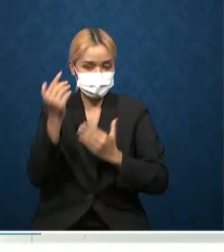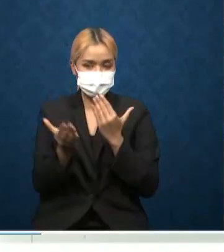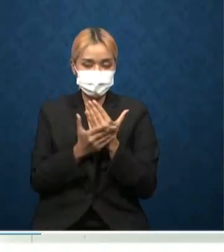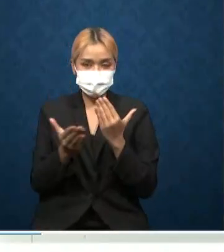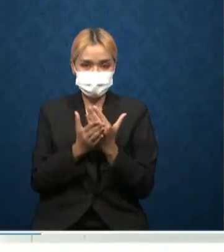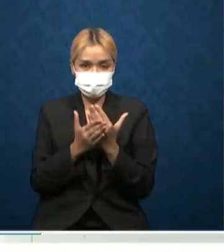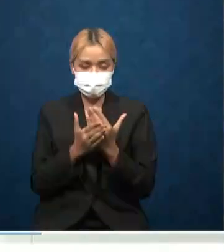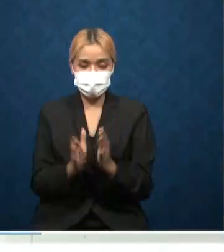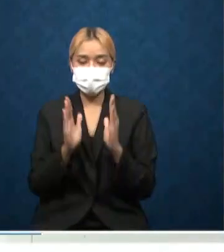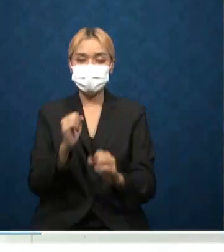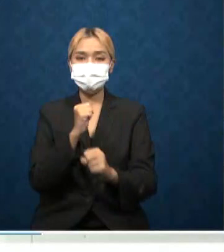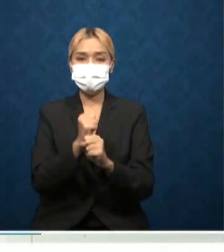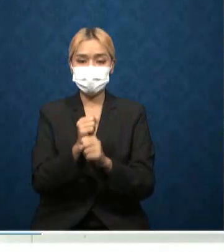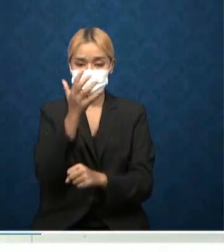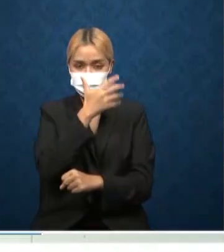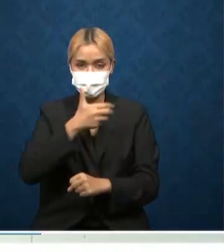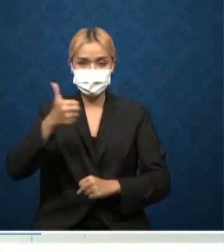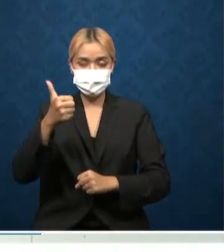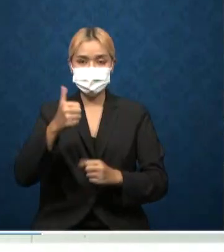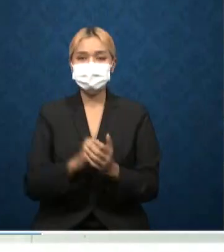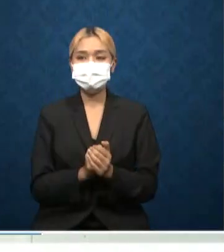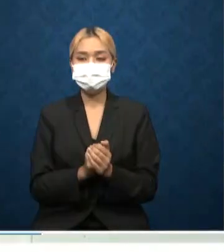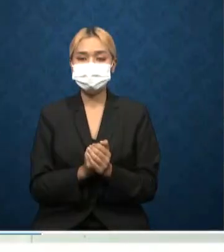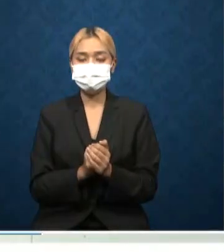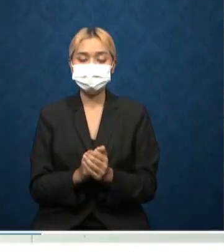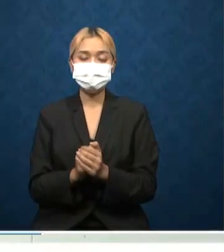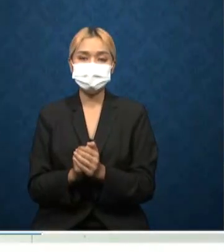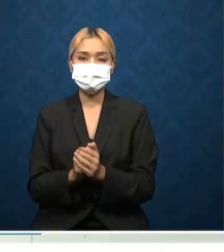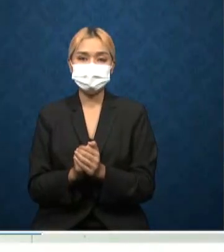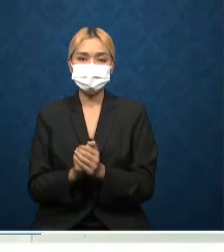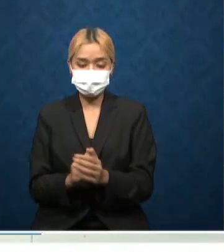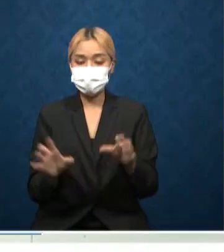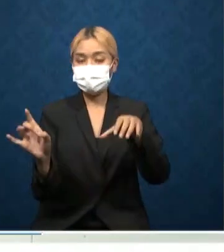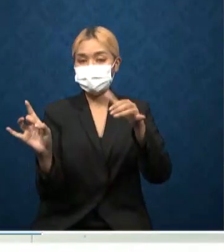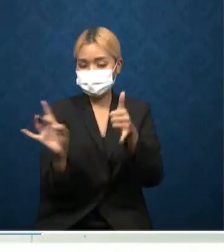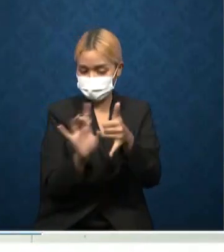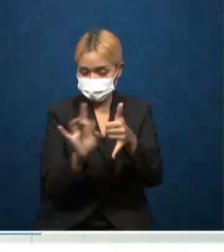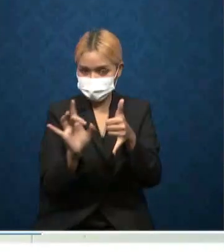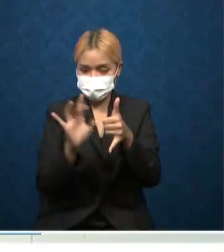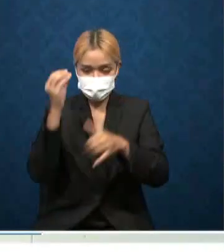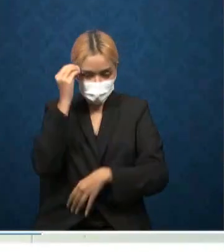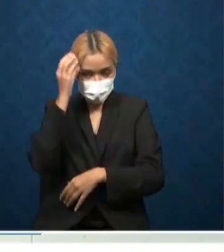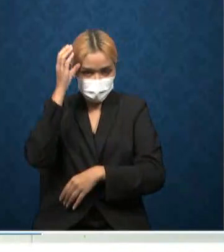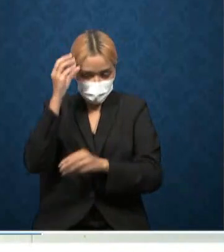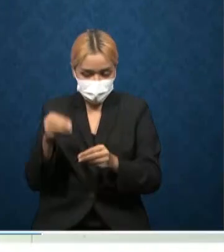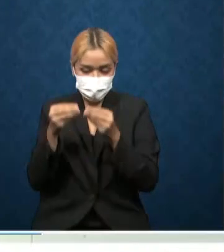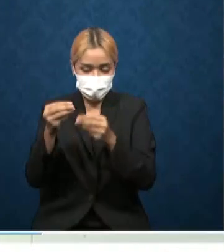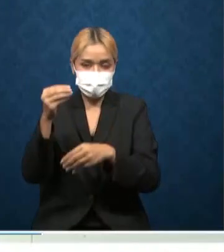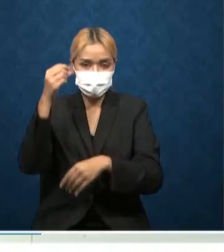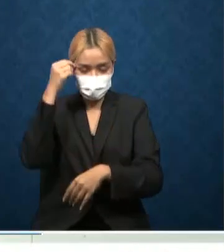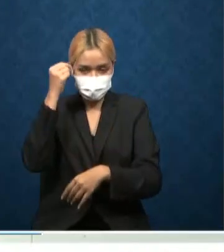ประชาธิปไตยในโครงการนี้เป็นการสร้างพลเมืองคุณภาพให้มีความรู้ความเข้าใจที่ถูกต้อง